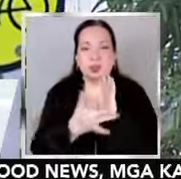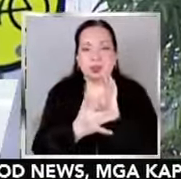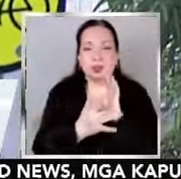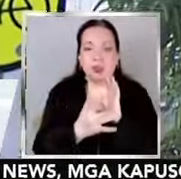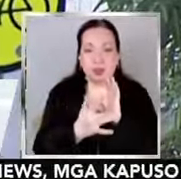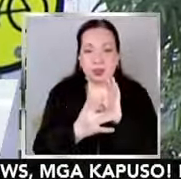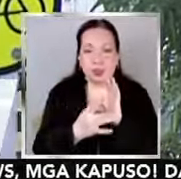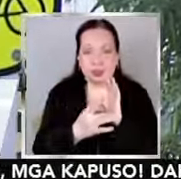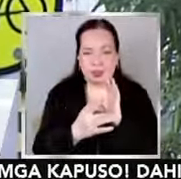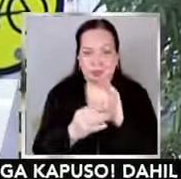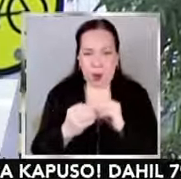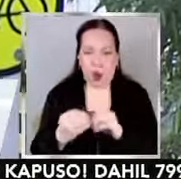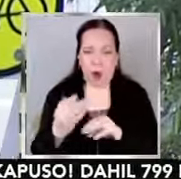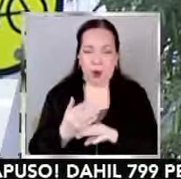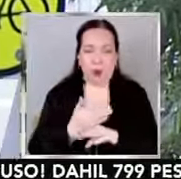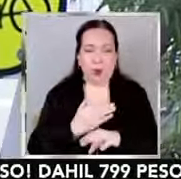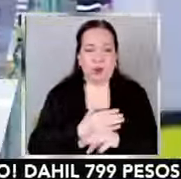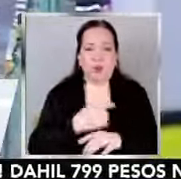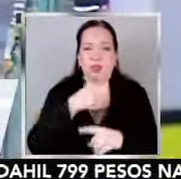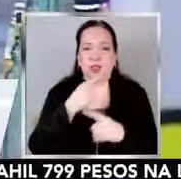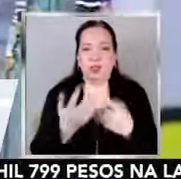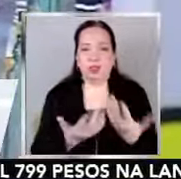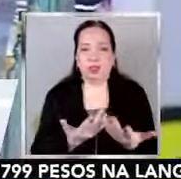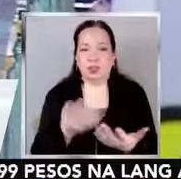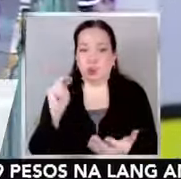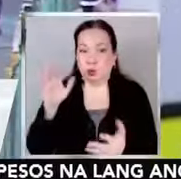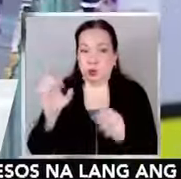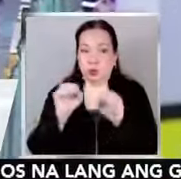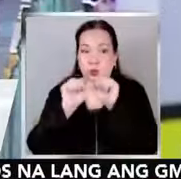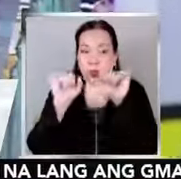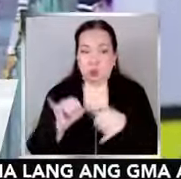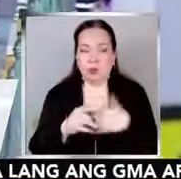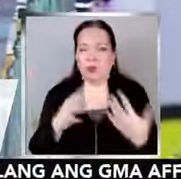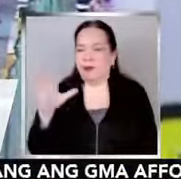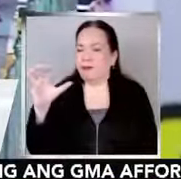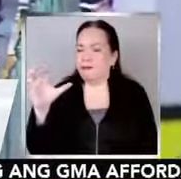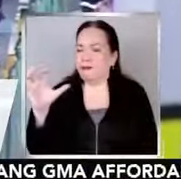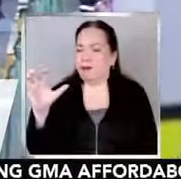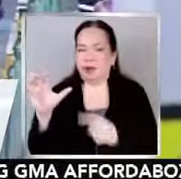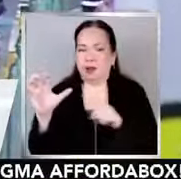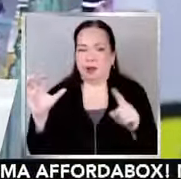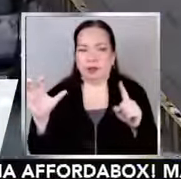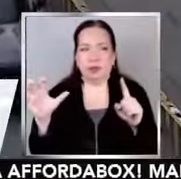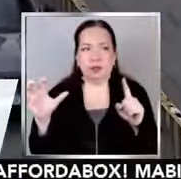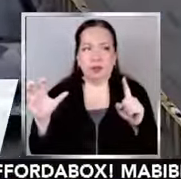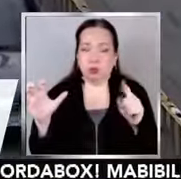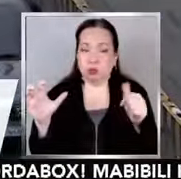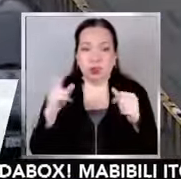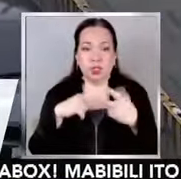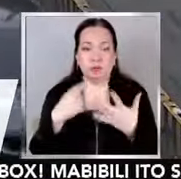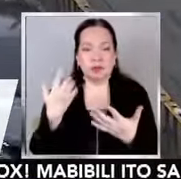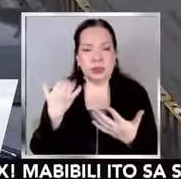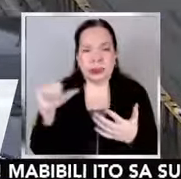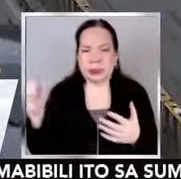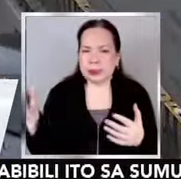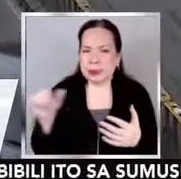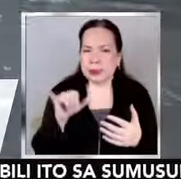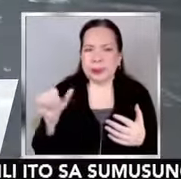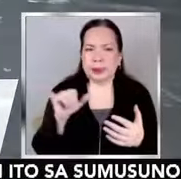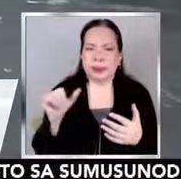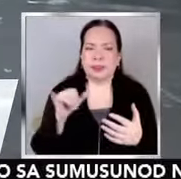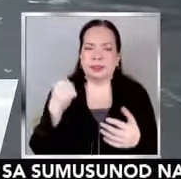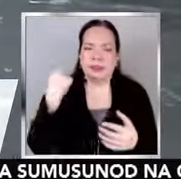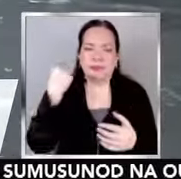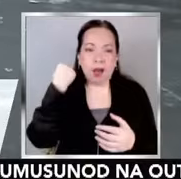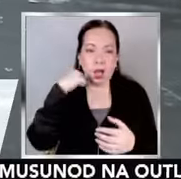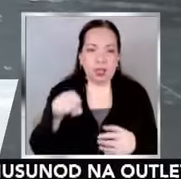sistema, 500 hanggang 10,000 piso ang penalty para sa paglabag sa 18 common traffic violations at 6 na special laws.